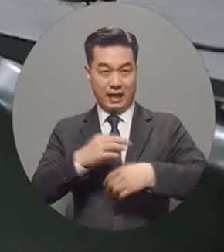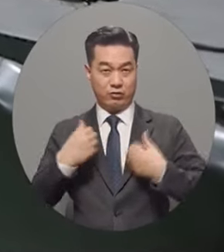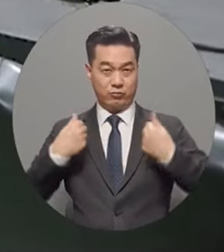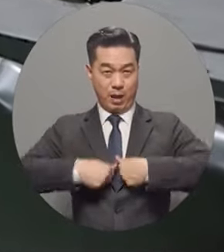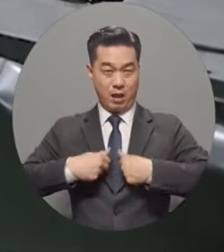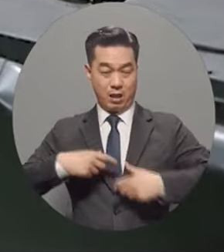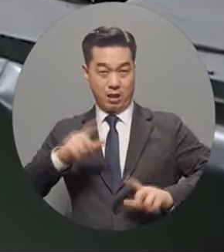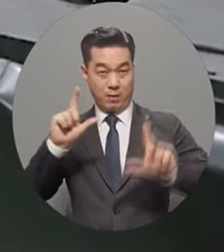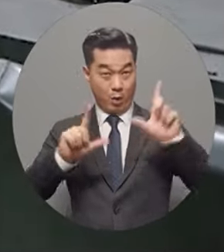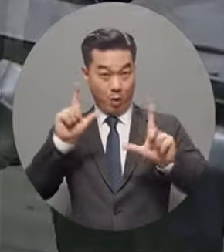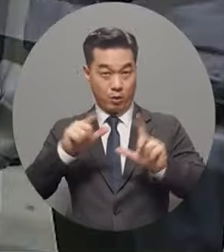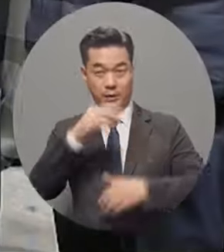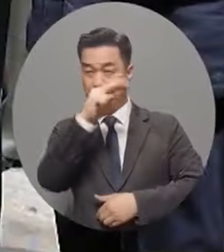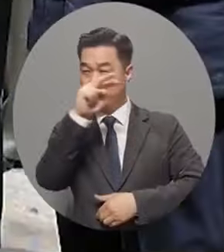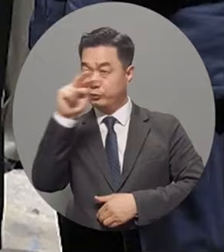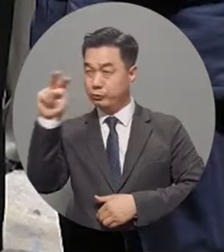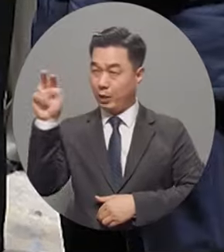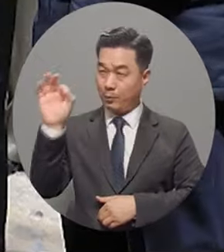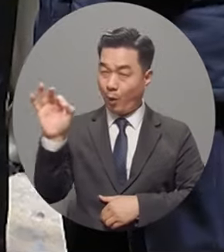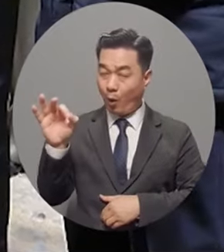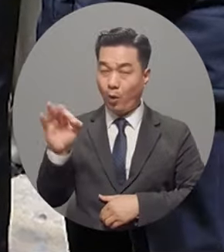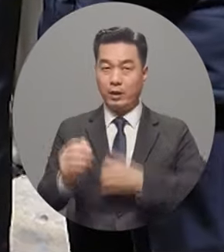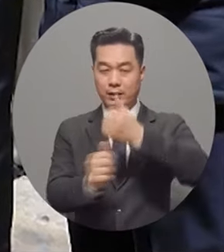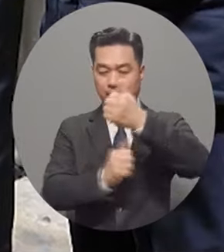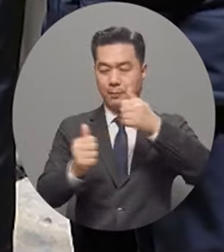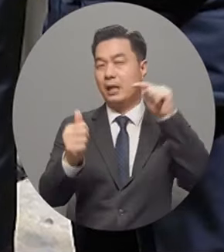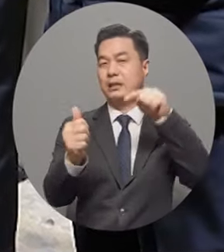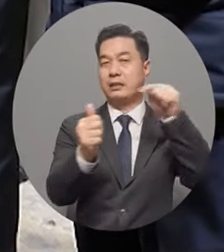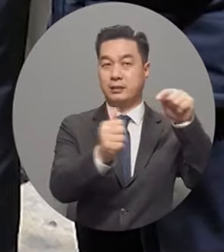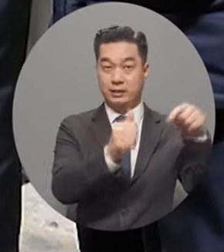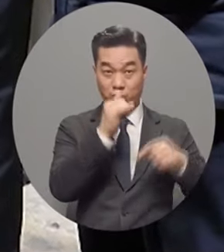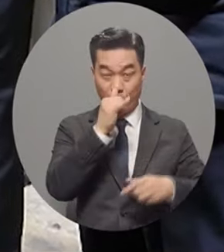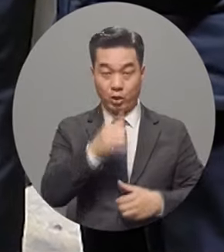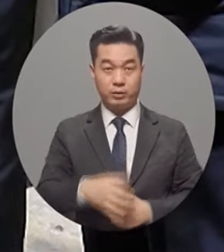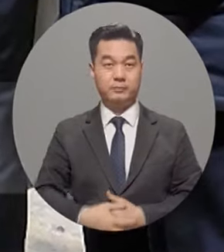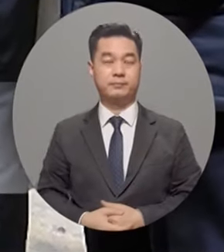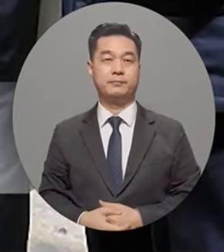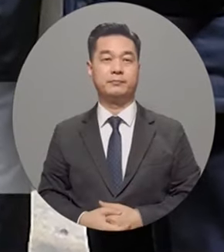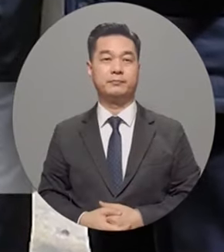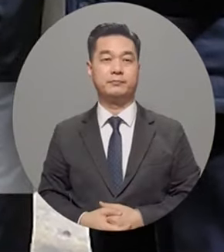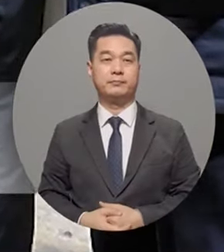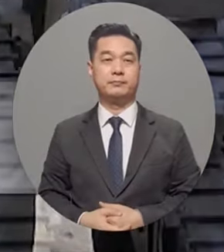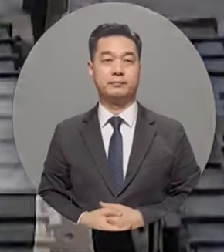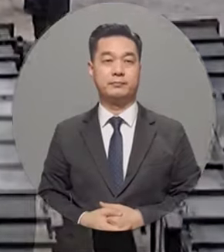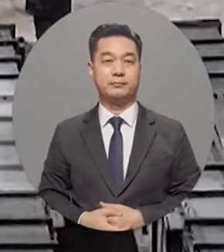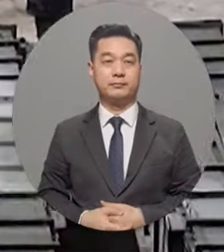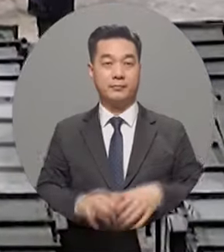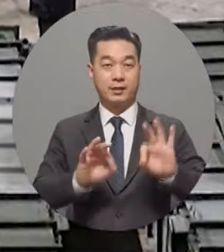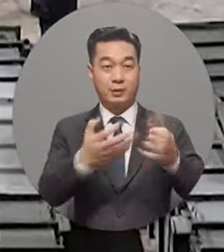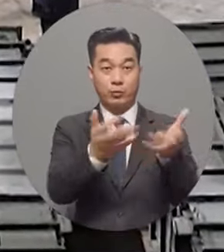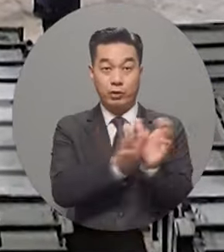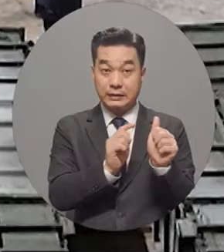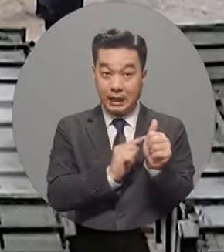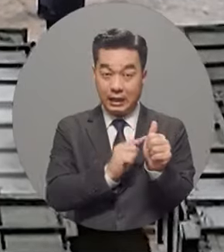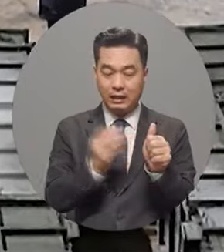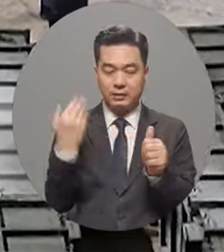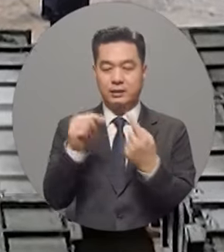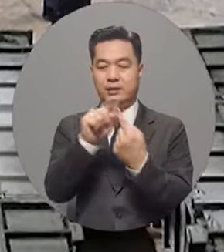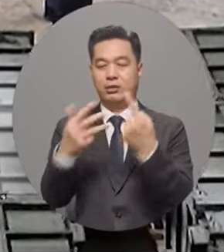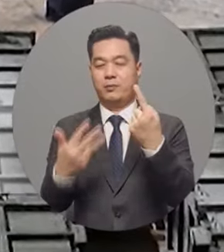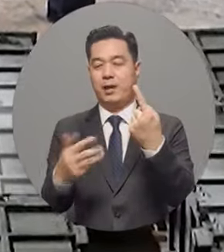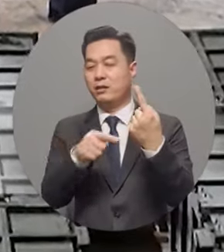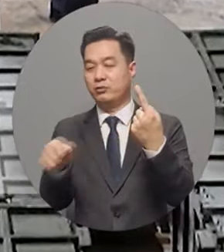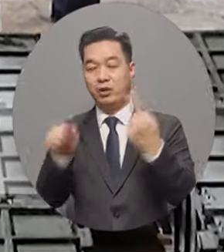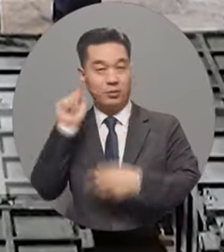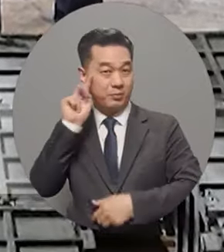위원장이 차량을 둘러보며 간부들에게 지시합니다. 북한 매체에 따르면 김 위원장은 지난 8일부터